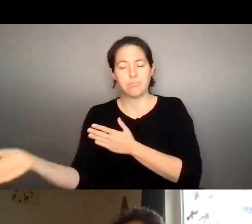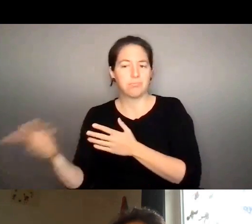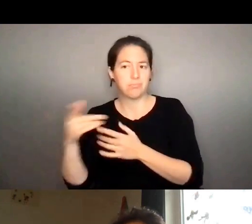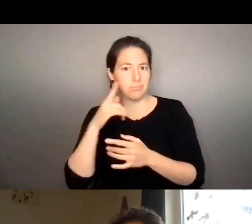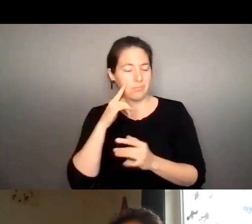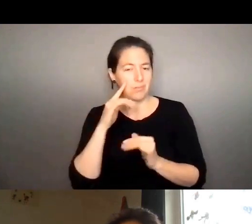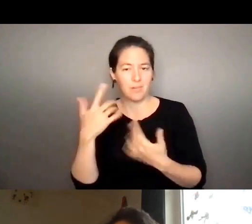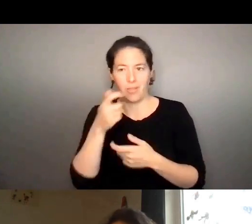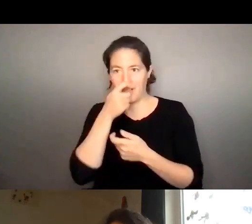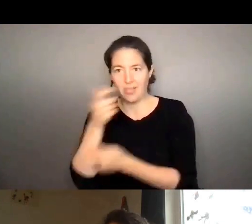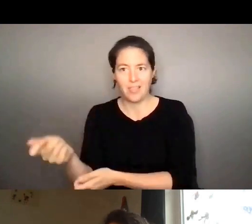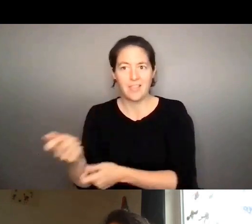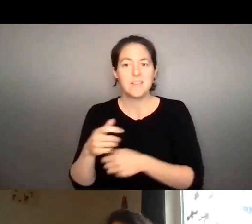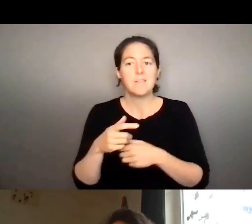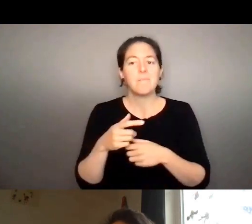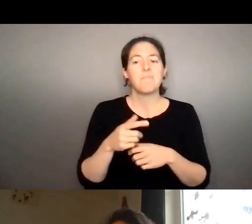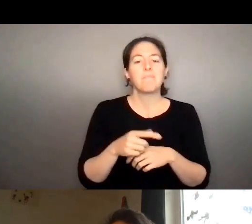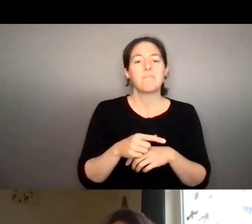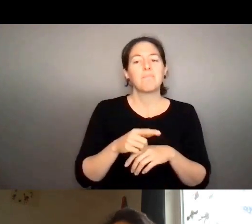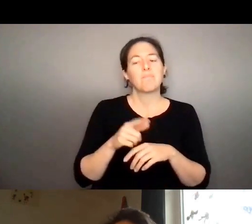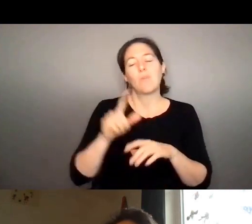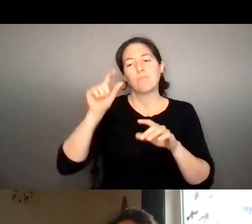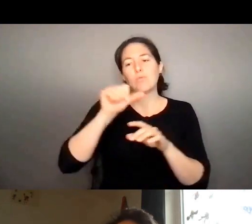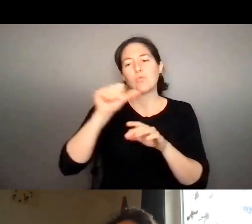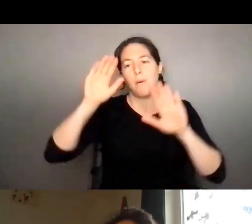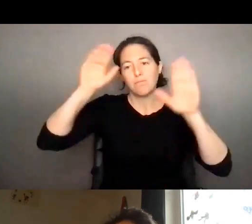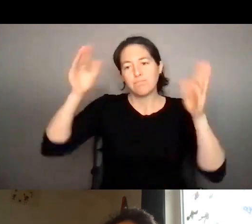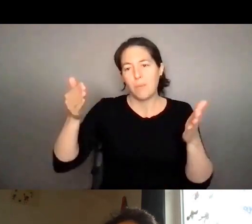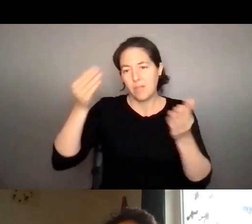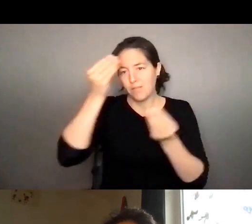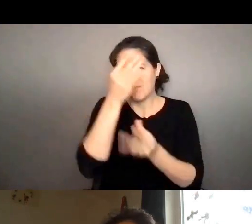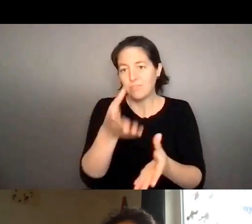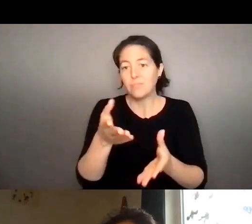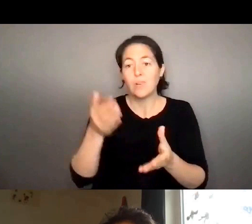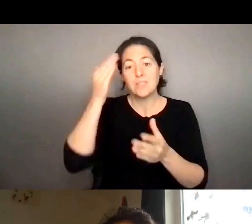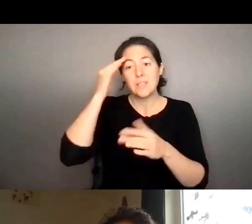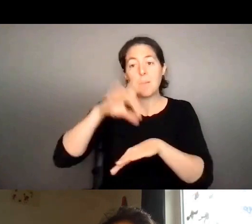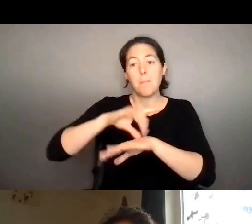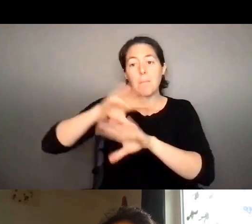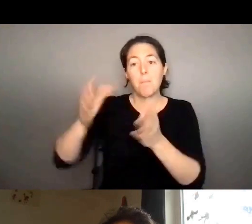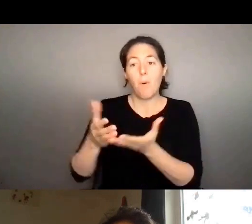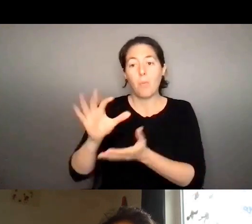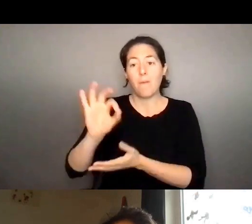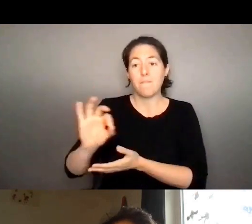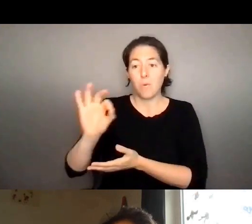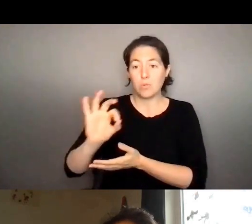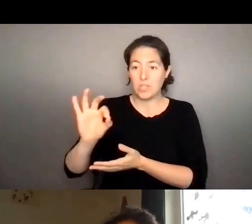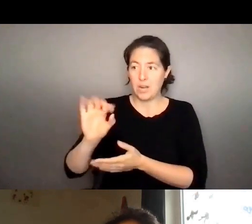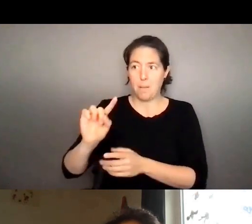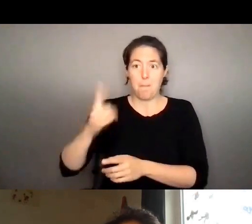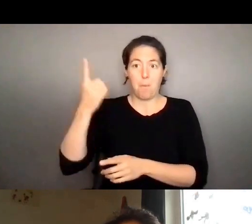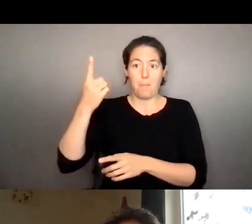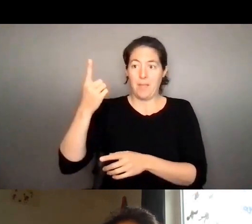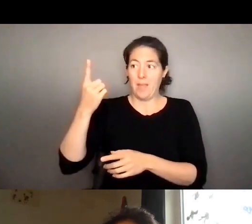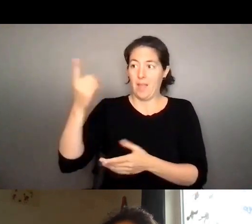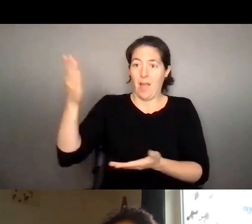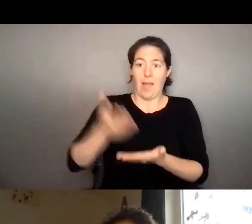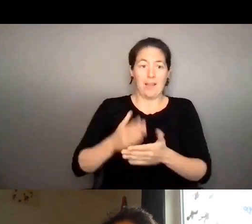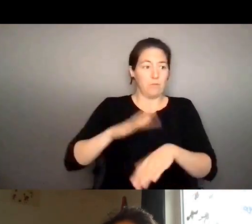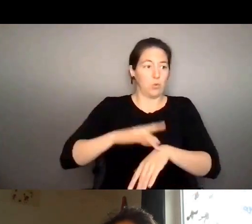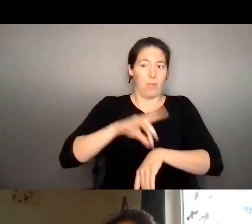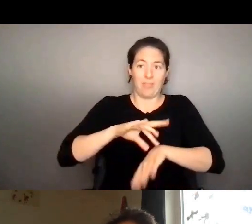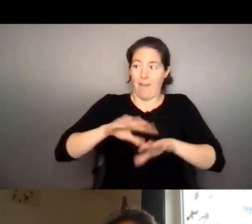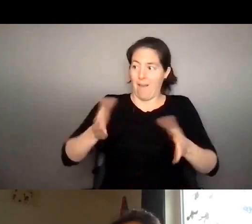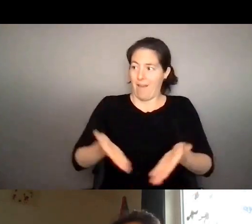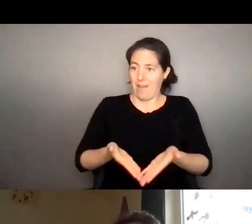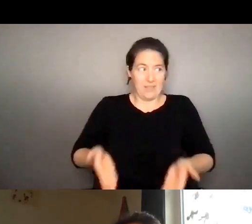Peut-être juste un petit aparté parce que finalement, on sait que le règne fongique, c'est le premier règne qui est venu sur la terre ferme, la terre sur laquelle